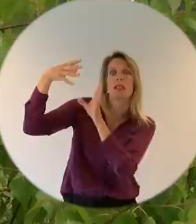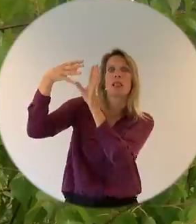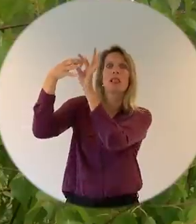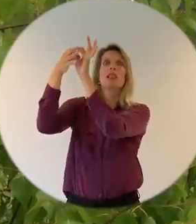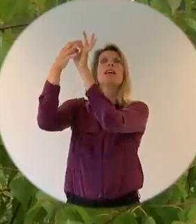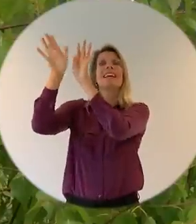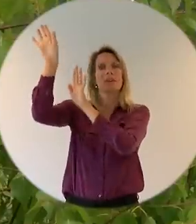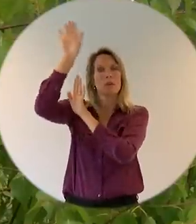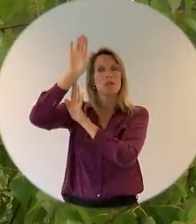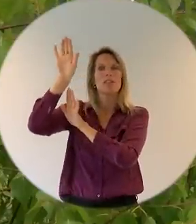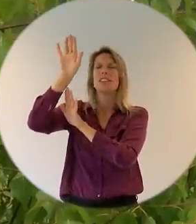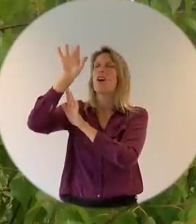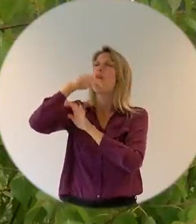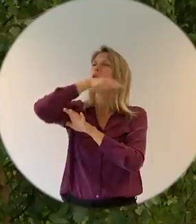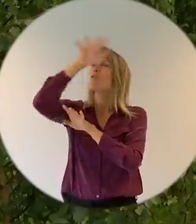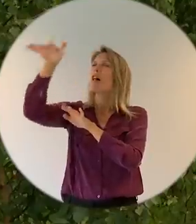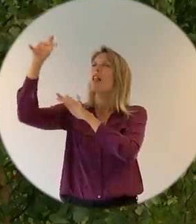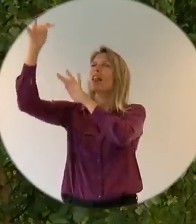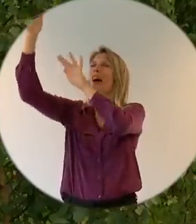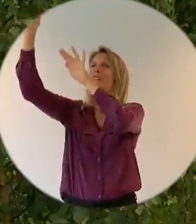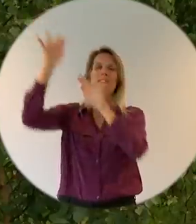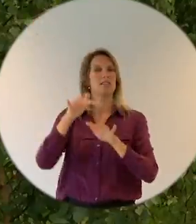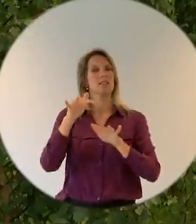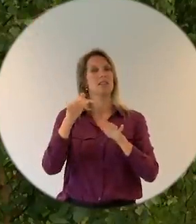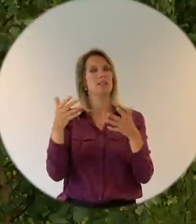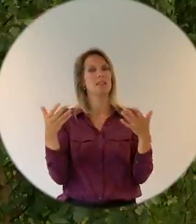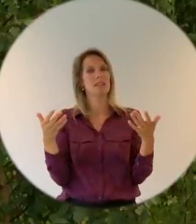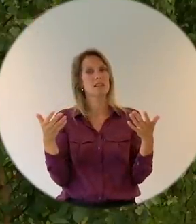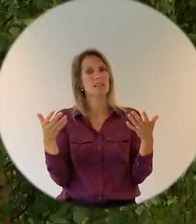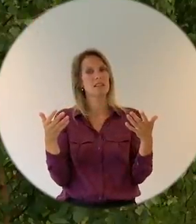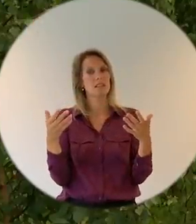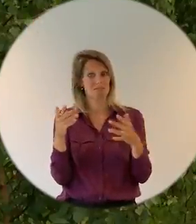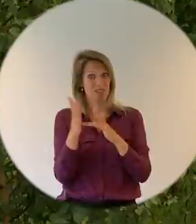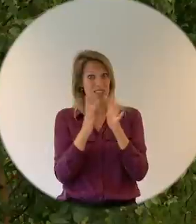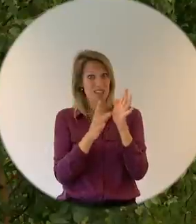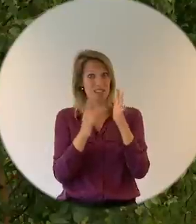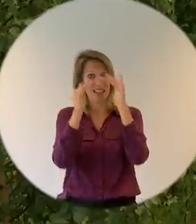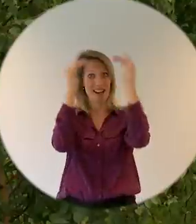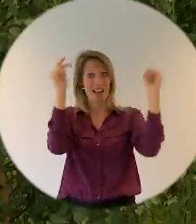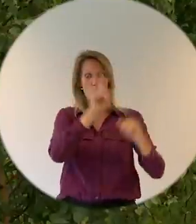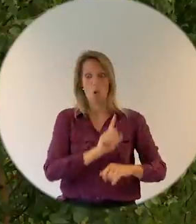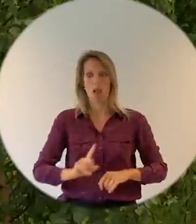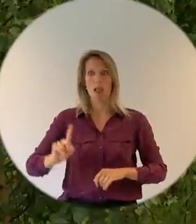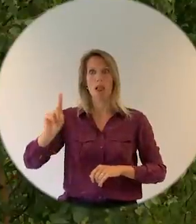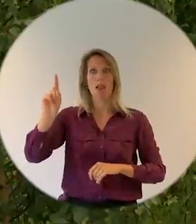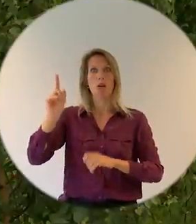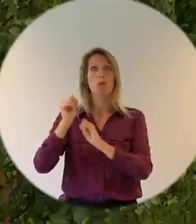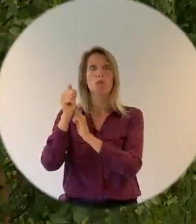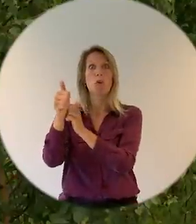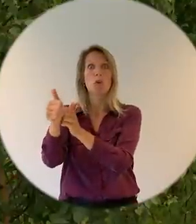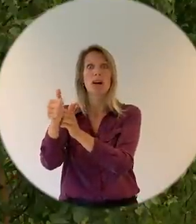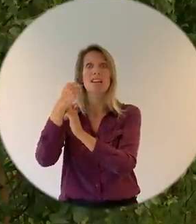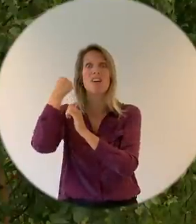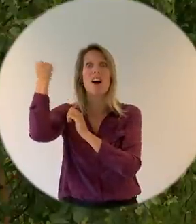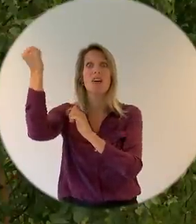en altijd aanwezig is. Dus doordat Jezus naar de hemel gaat, is hij overal en altijd